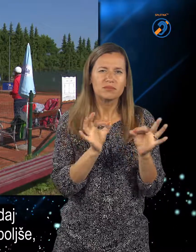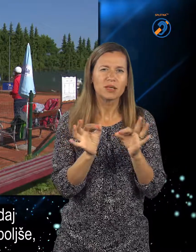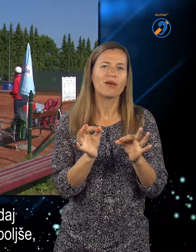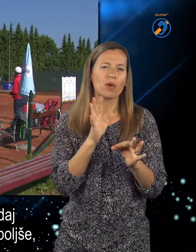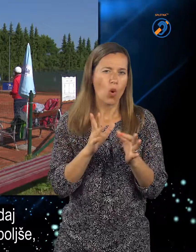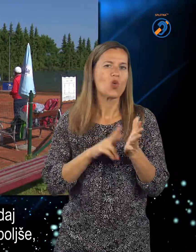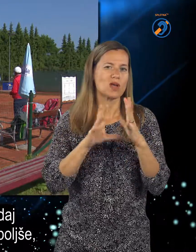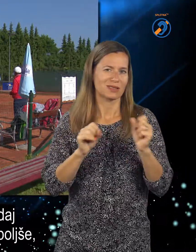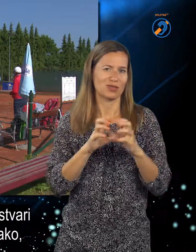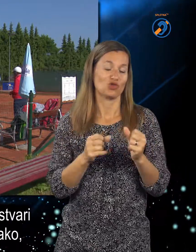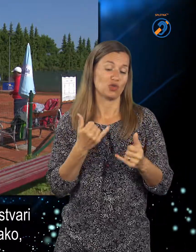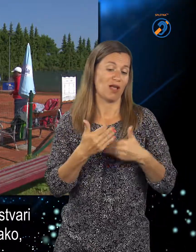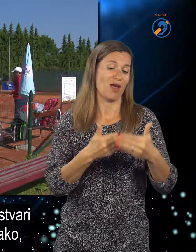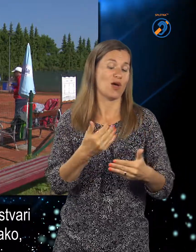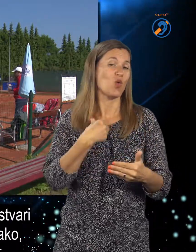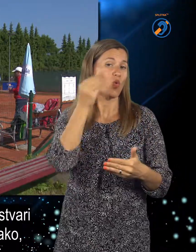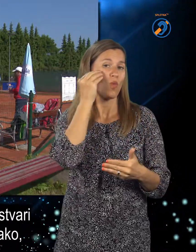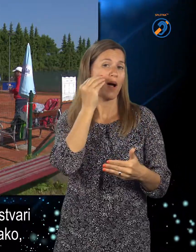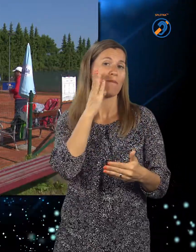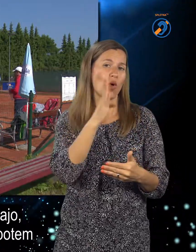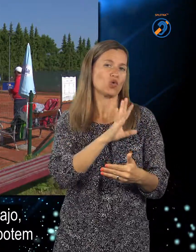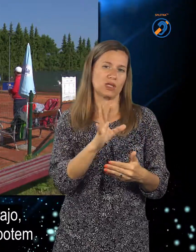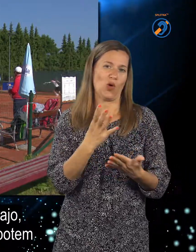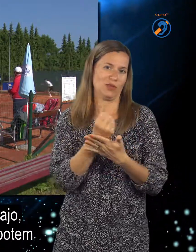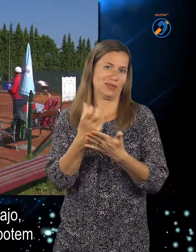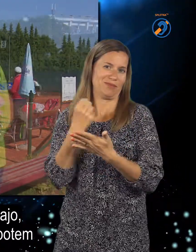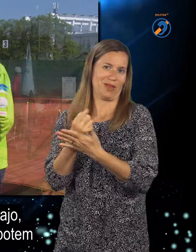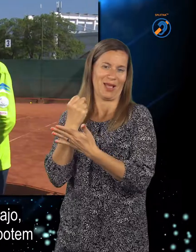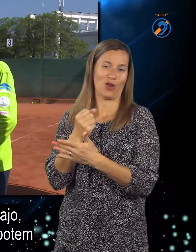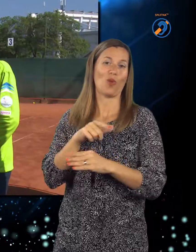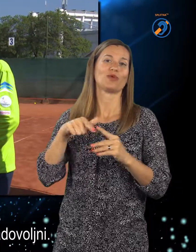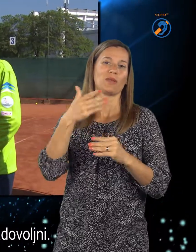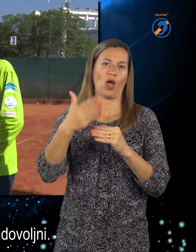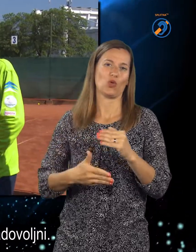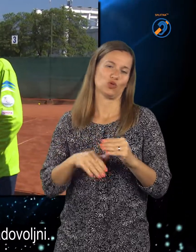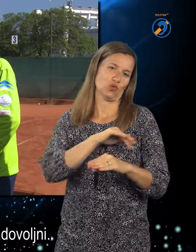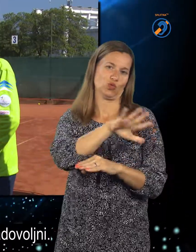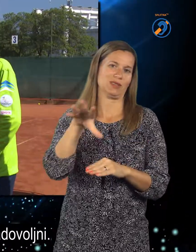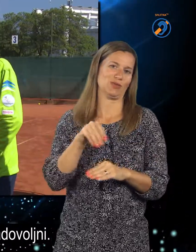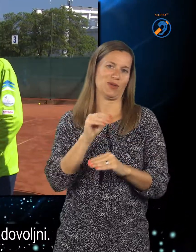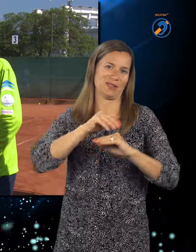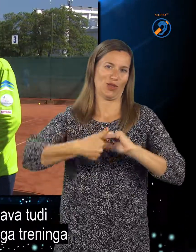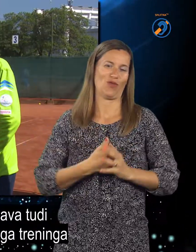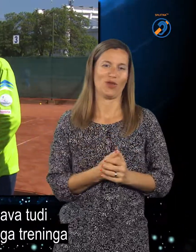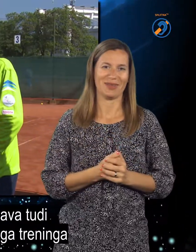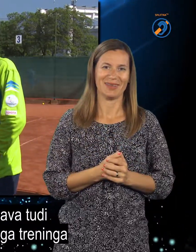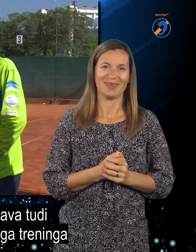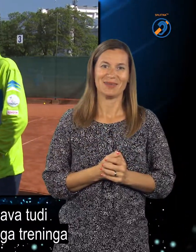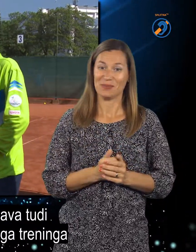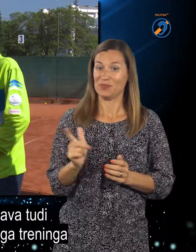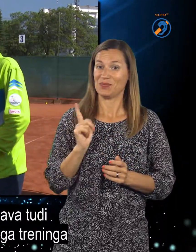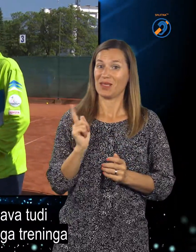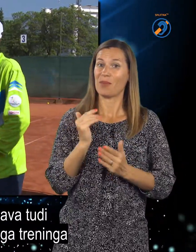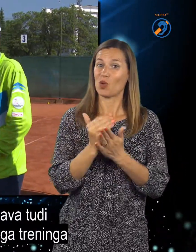jaz upam na najboljše, da se bodo stvari poklopile tako, morajo biti in da bomo potem na koncu vsi zadovoljni. Torej imamo med